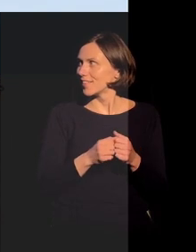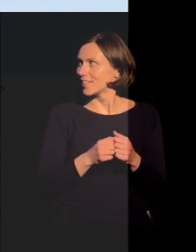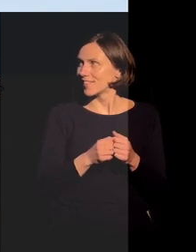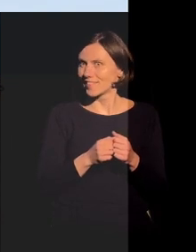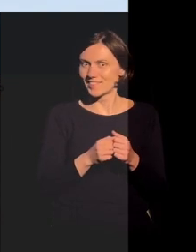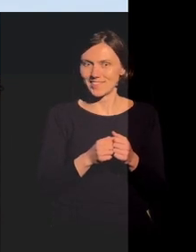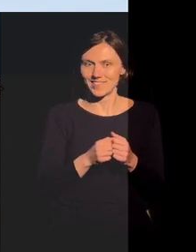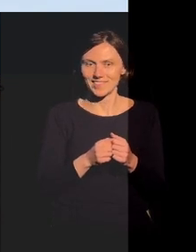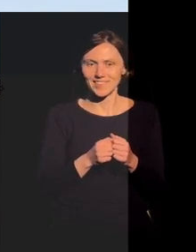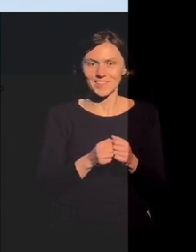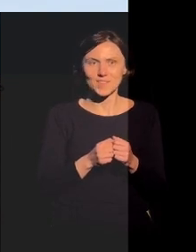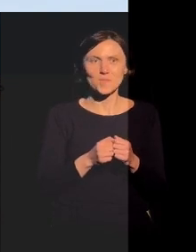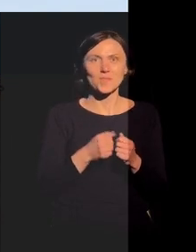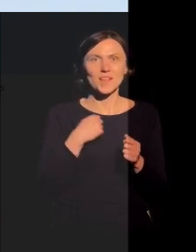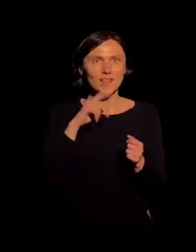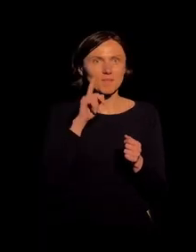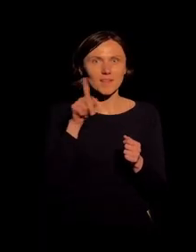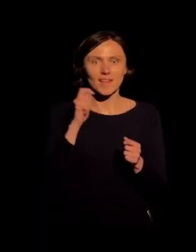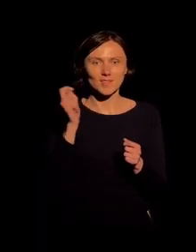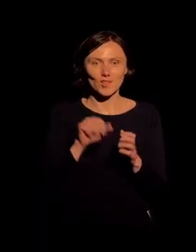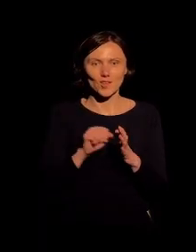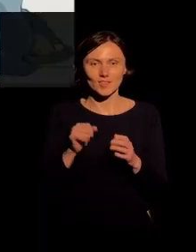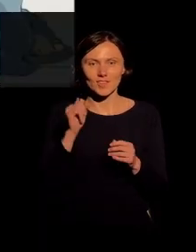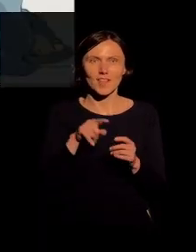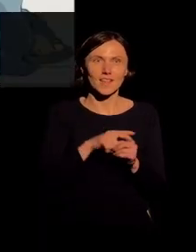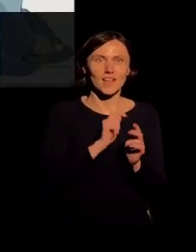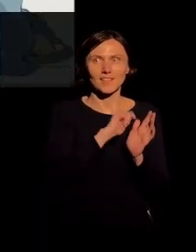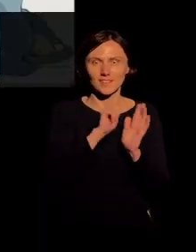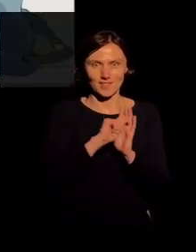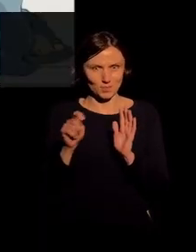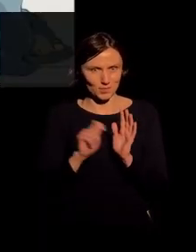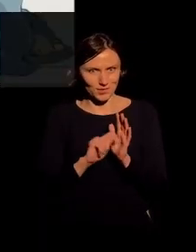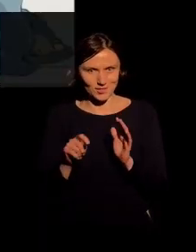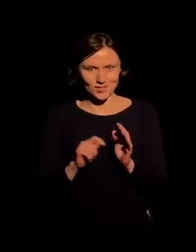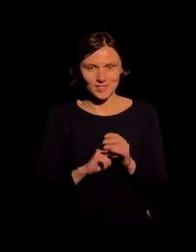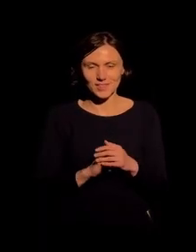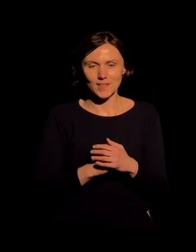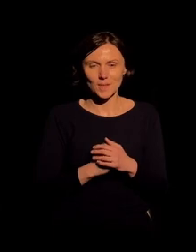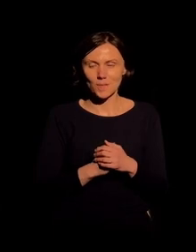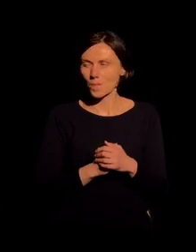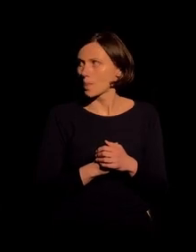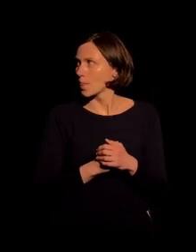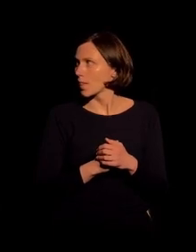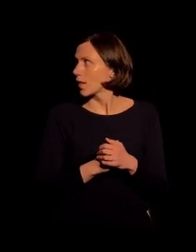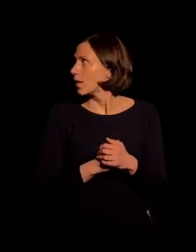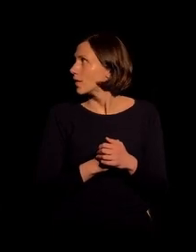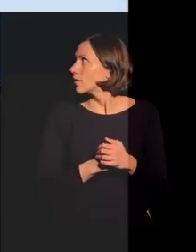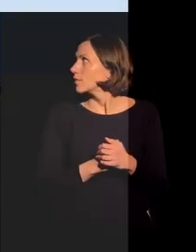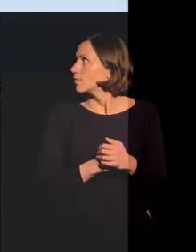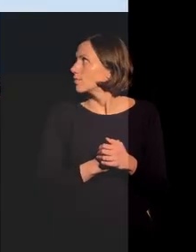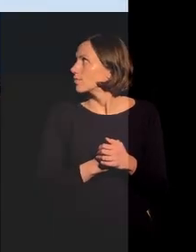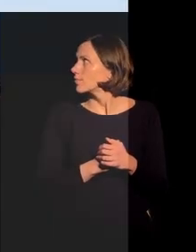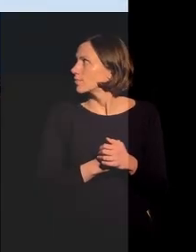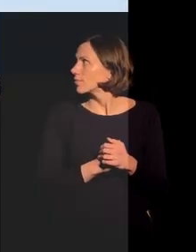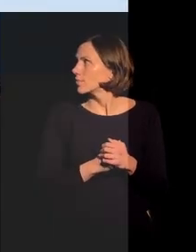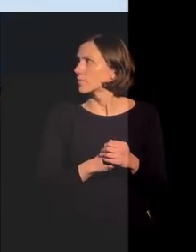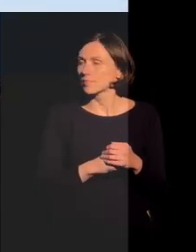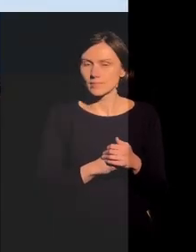i tak naprawdę jeździłem od dziecka, to tam oczywiście, przepraszam, bo coś tu się zmieniło za szybko.